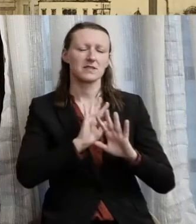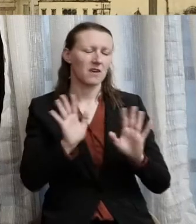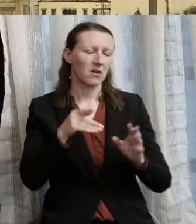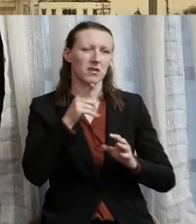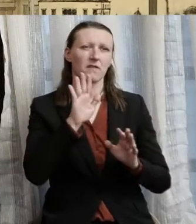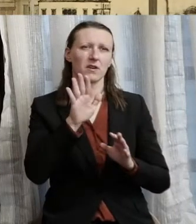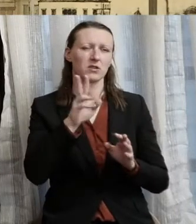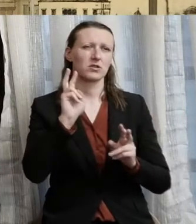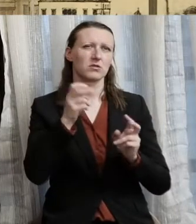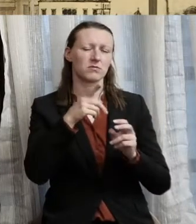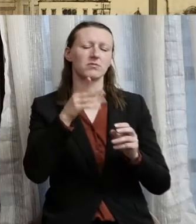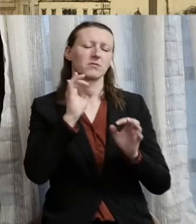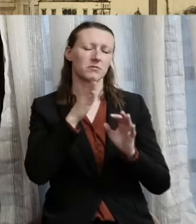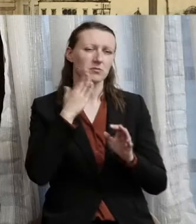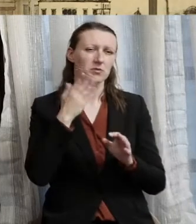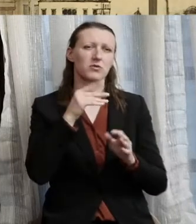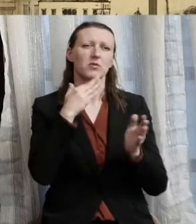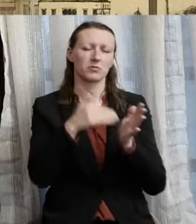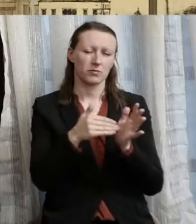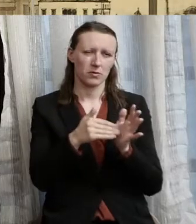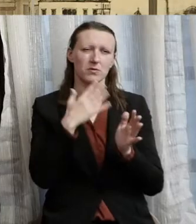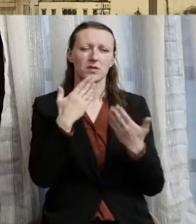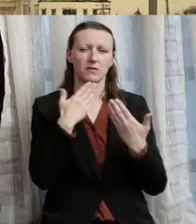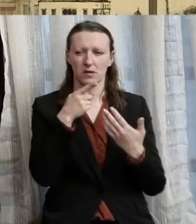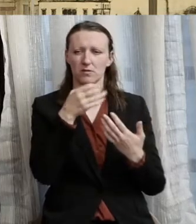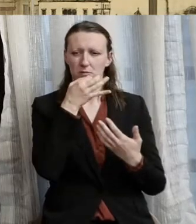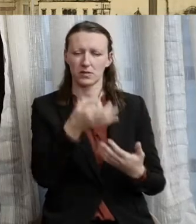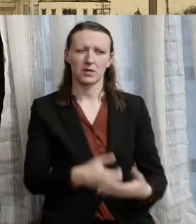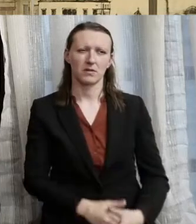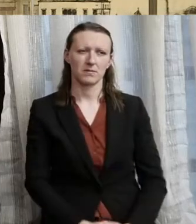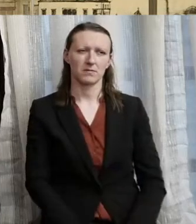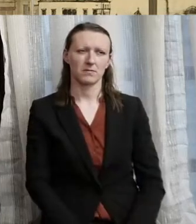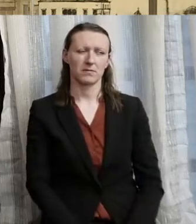je i taj vaš apel korektan i konkretan i potreban i hvala vam na to pitanju.